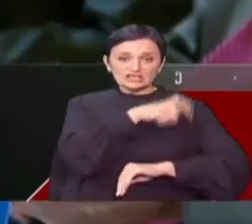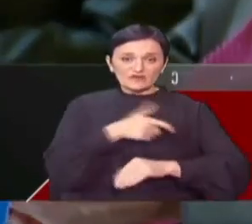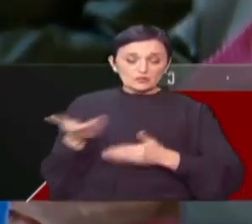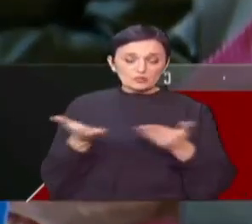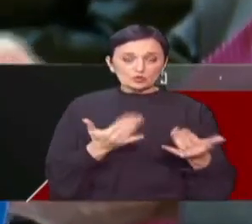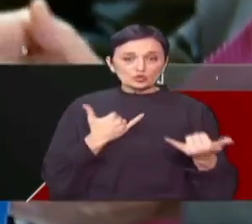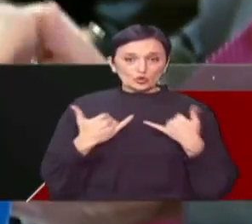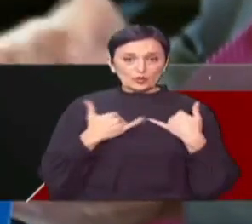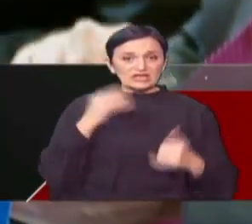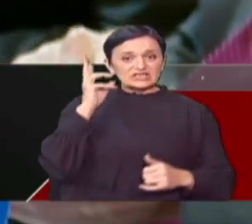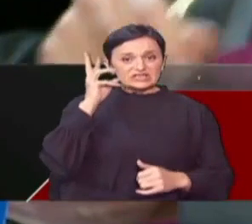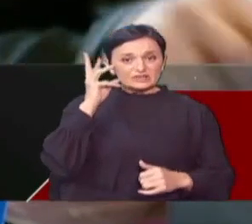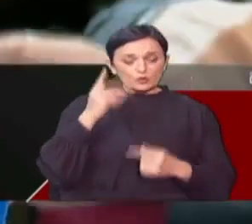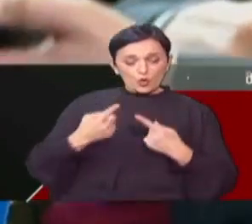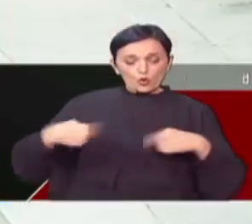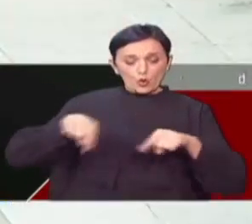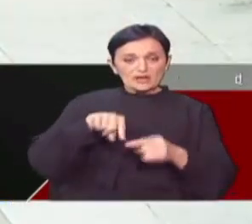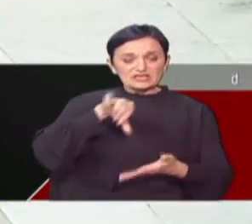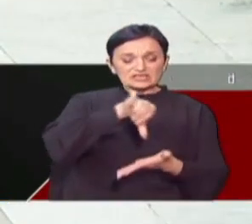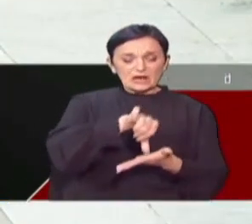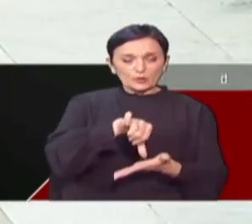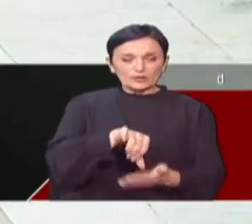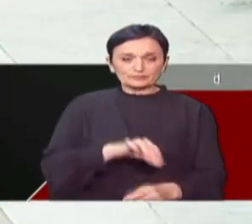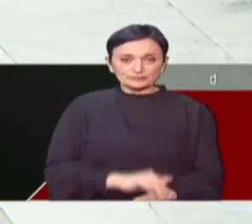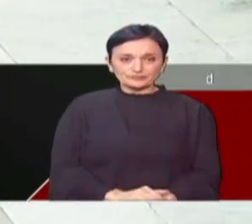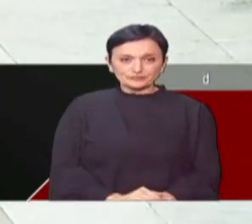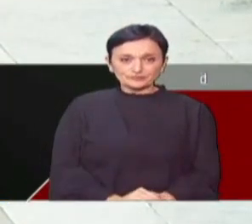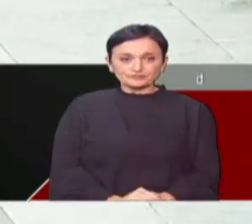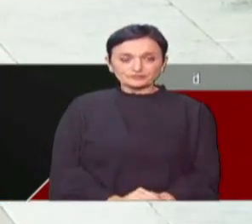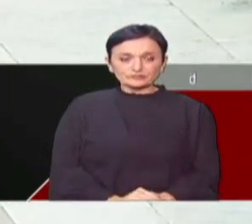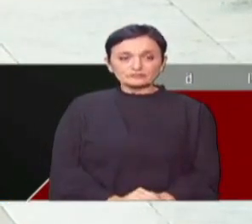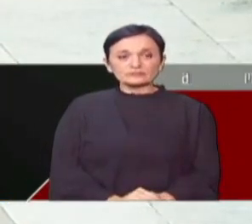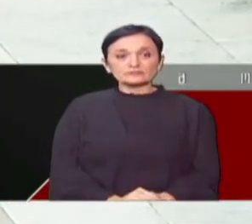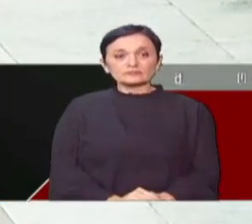მიწვეული სტუმრები და დიპლომატიური კორპუსის წარმომადგენლები ესწრებიან.